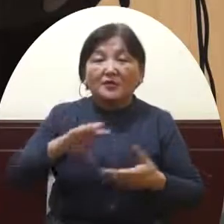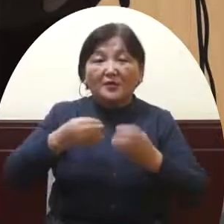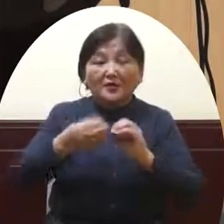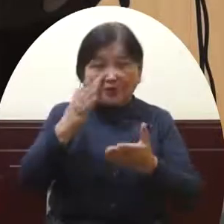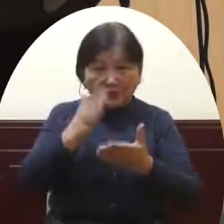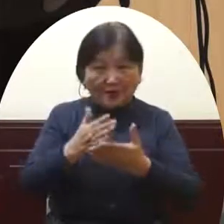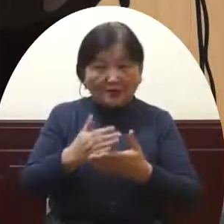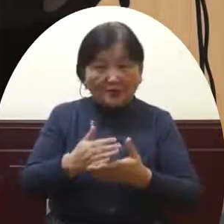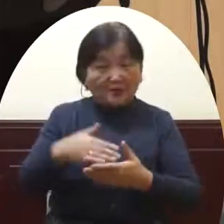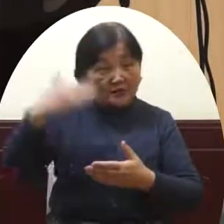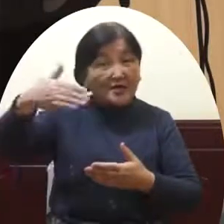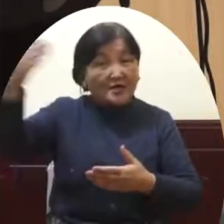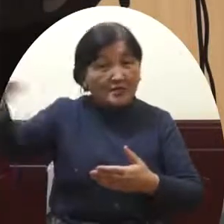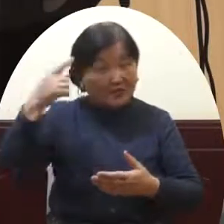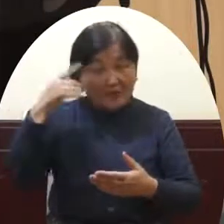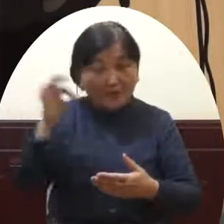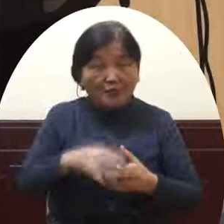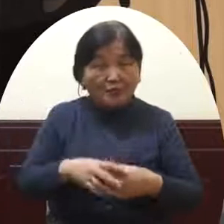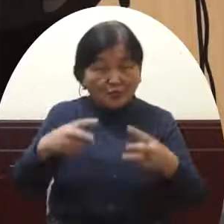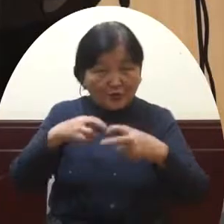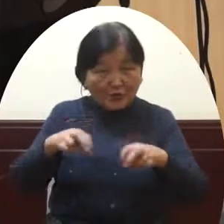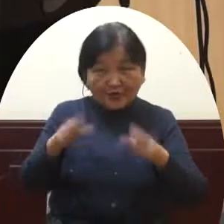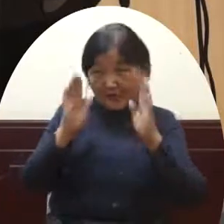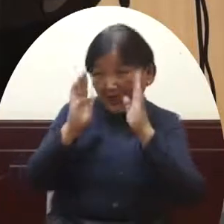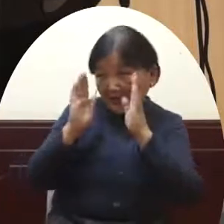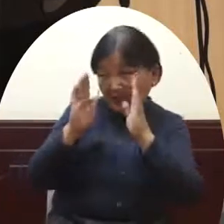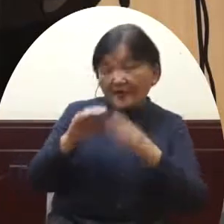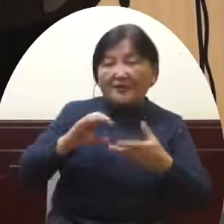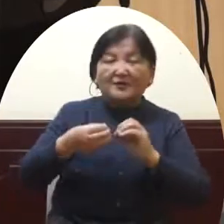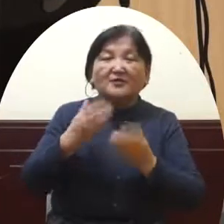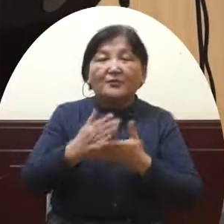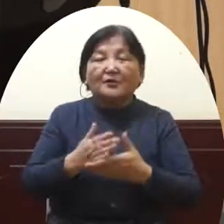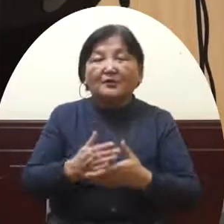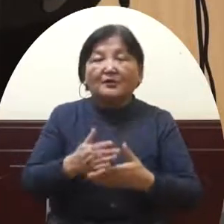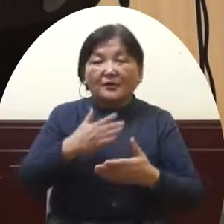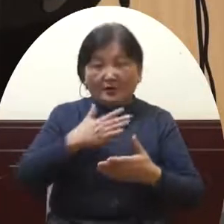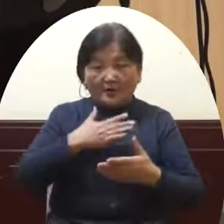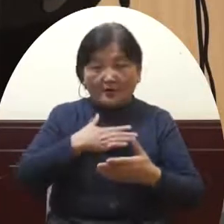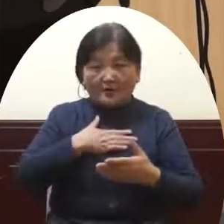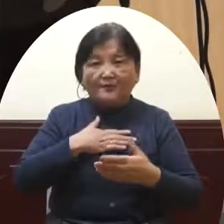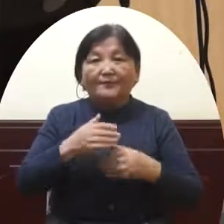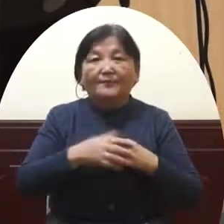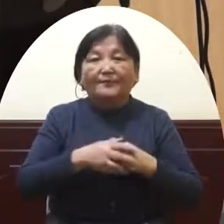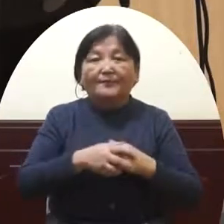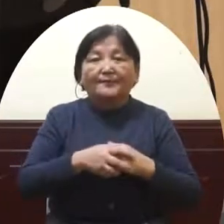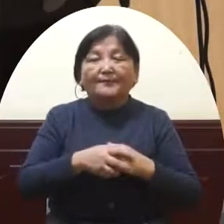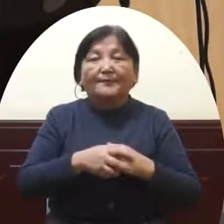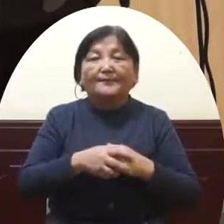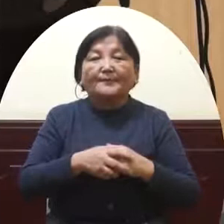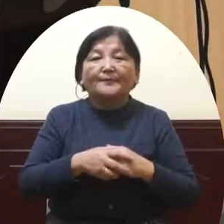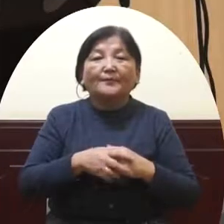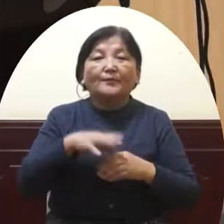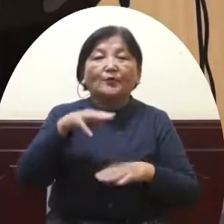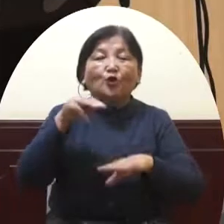цаашаа яаж үргэлжлэхийг хэлж мэдэхгүй. Судлаачдын ч гэсэн энд эргэлзээд ажиглалт хийж байна. А ер нь бол бид нар бол энэ established party гэж хэлээд байгаа